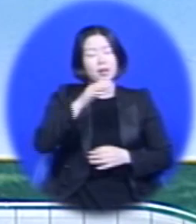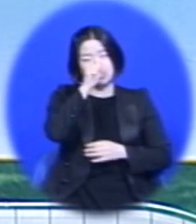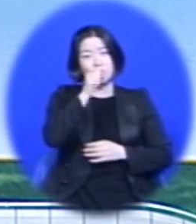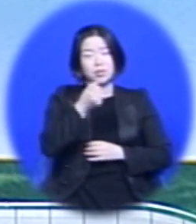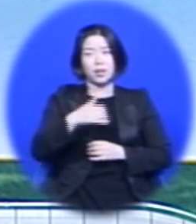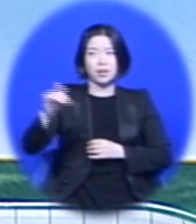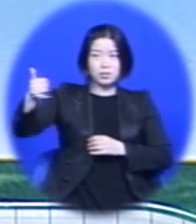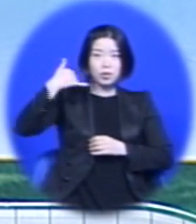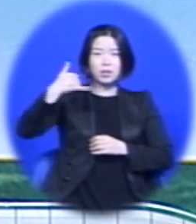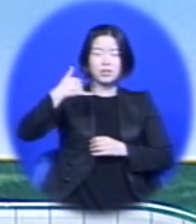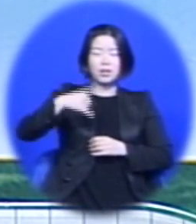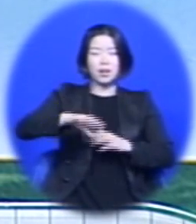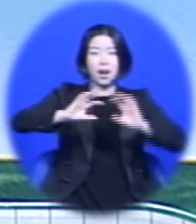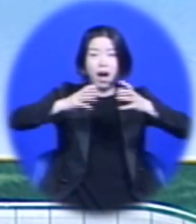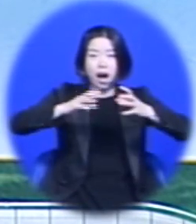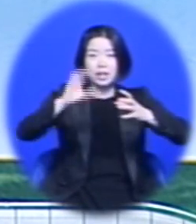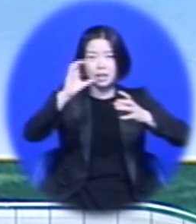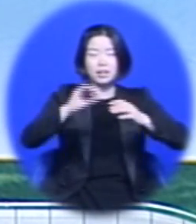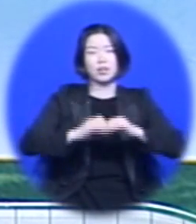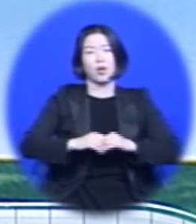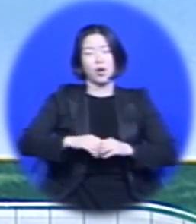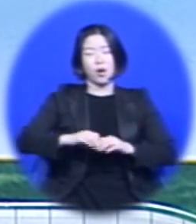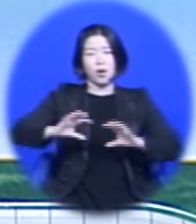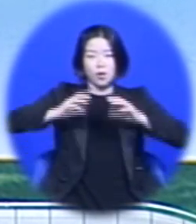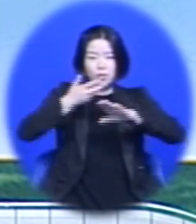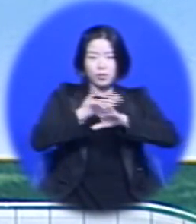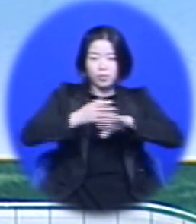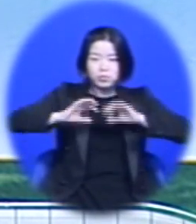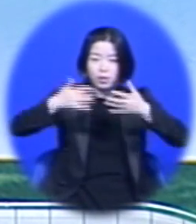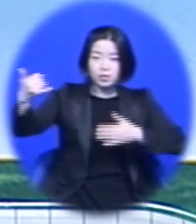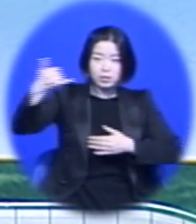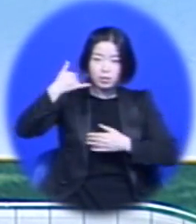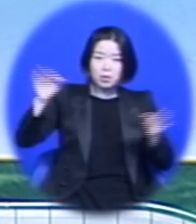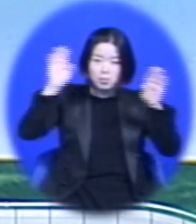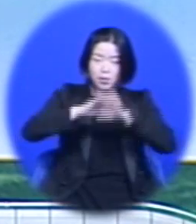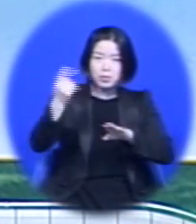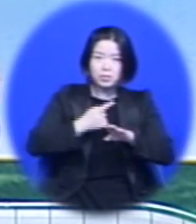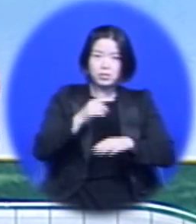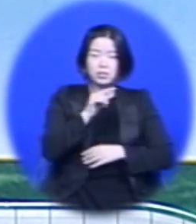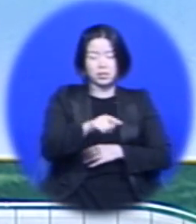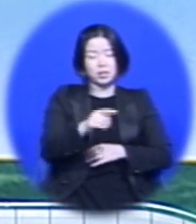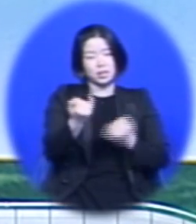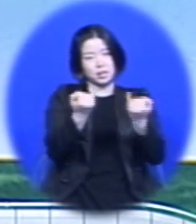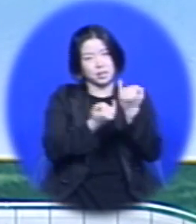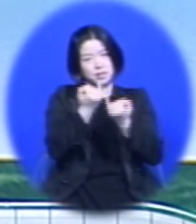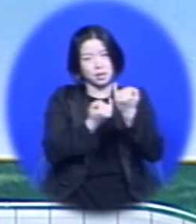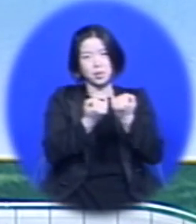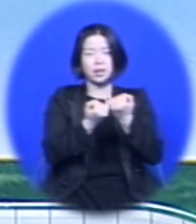받아보니까 캐나다라는 거예요. 아니, 웬 국제전화가 이 밤에 오냐 했더니 이 자매가